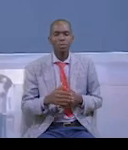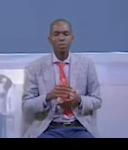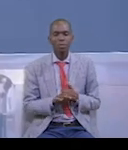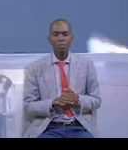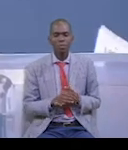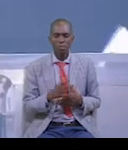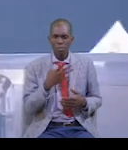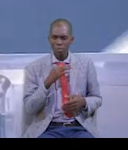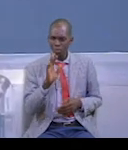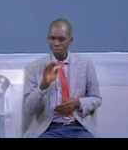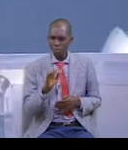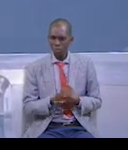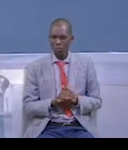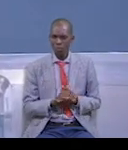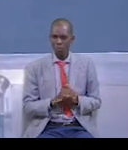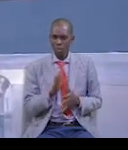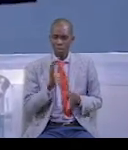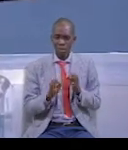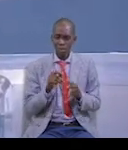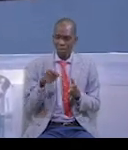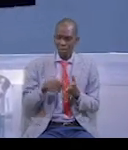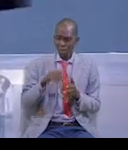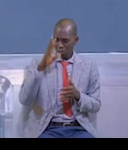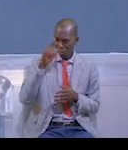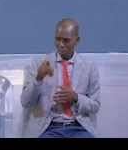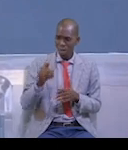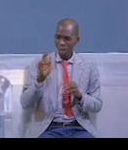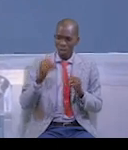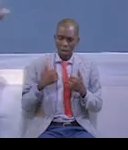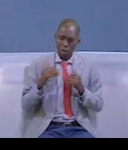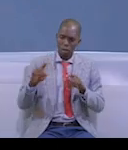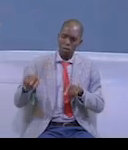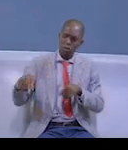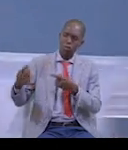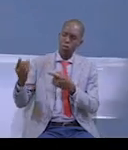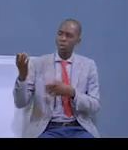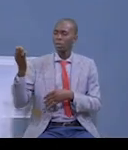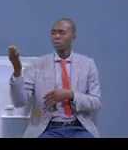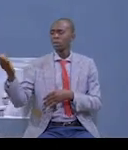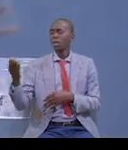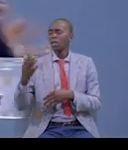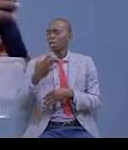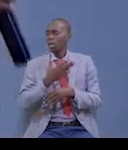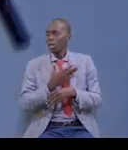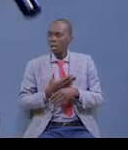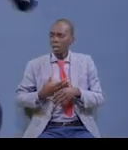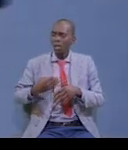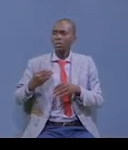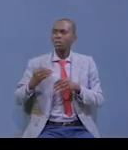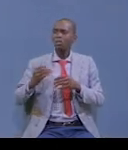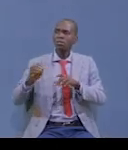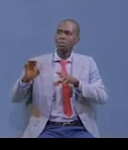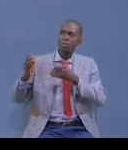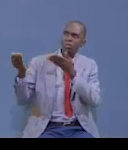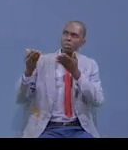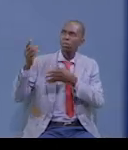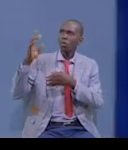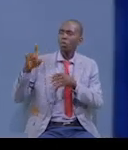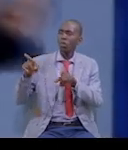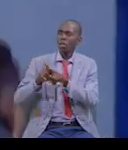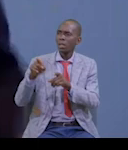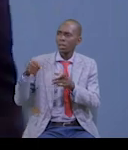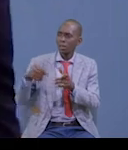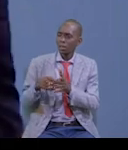say, if this man can come to that other side and give us this kind of submission and surrender, we